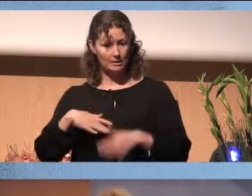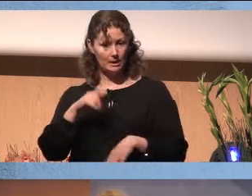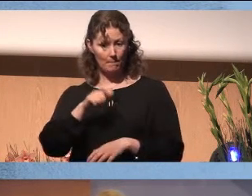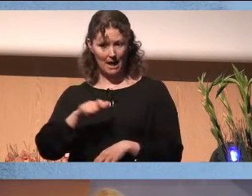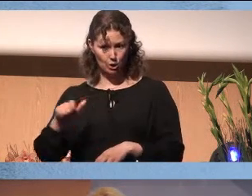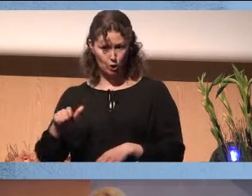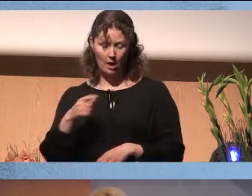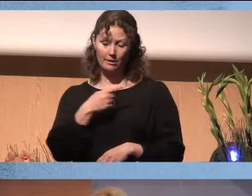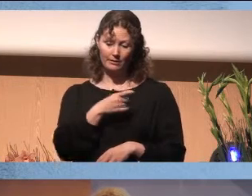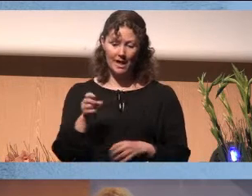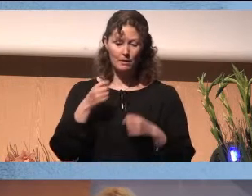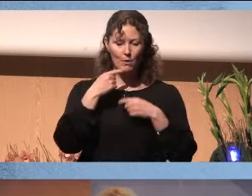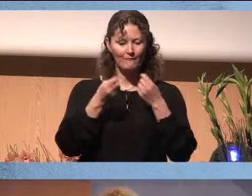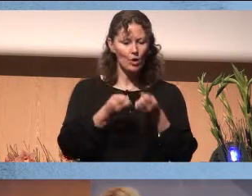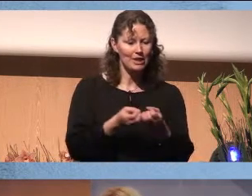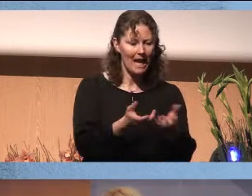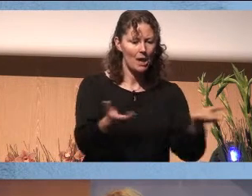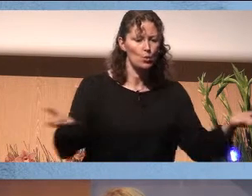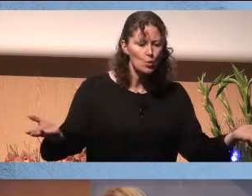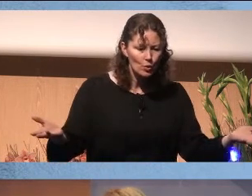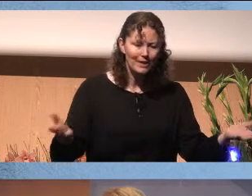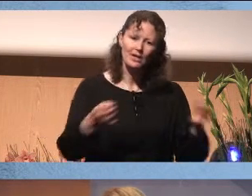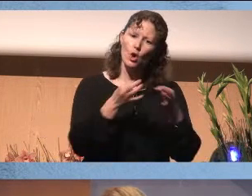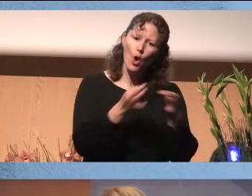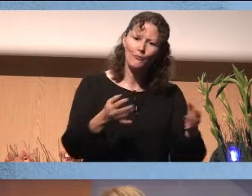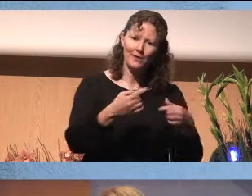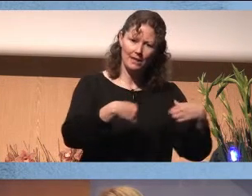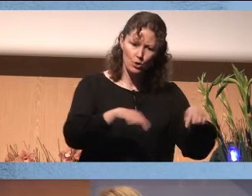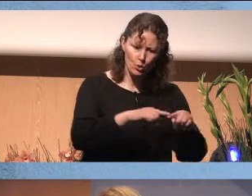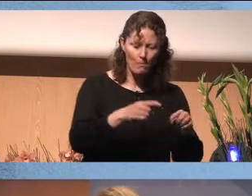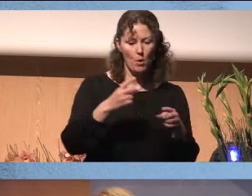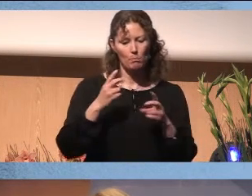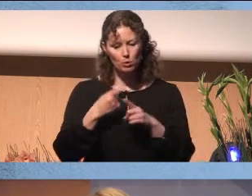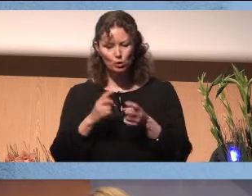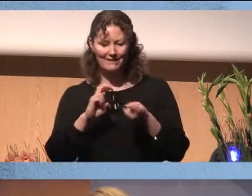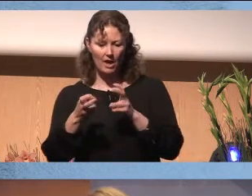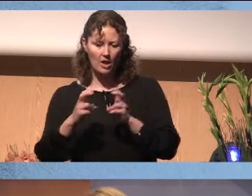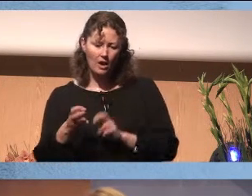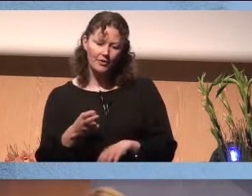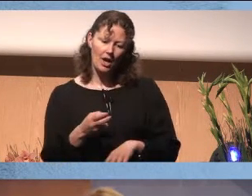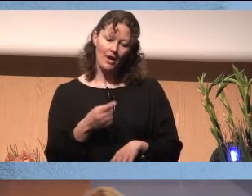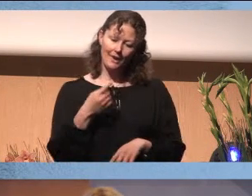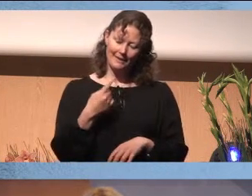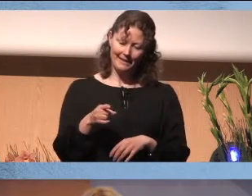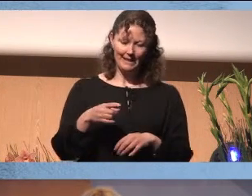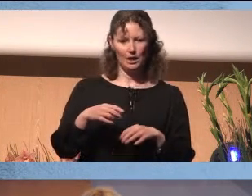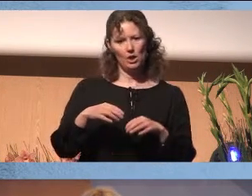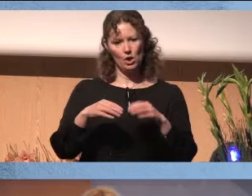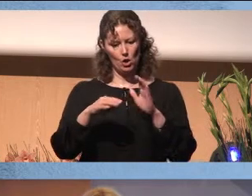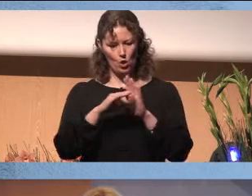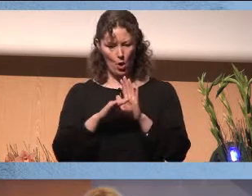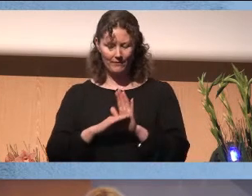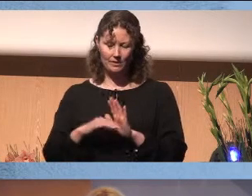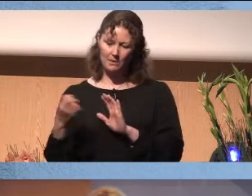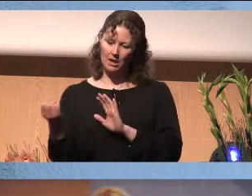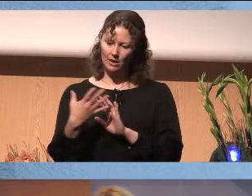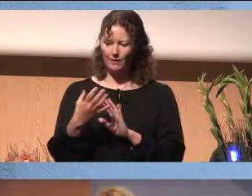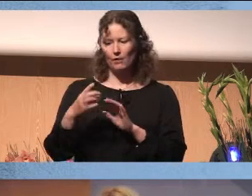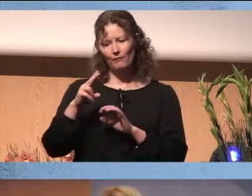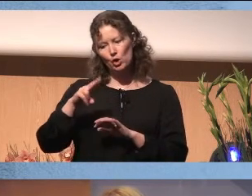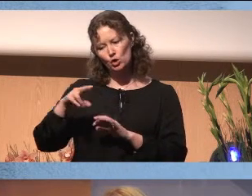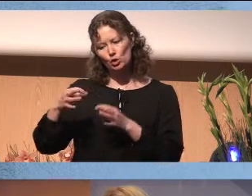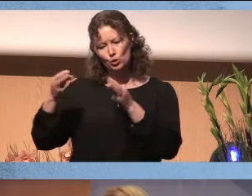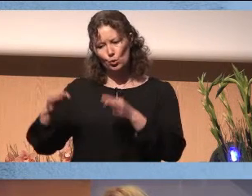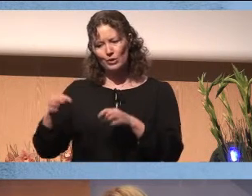helsepersonell må fortelle ut i det offentlige rom og til hverandre at de lovene som lagt fram for det norske storting nå, de